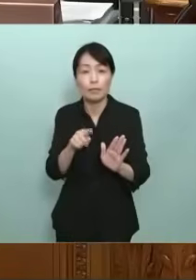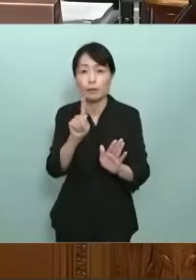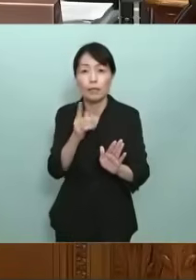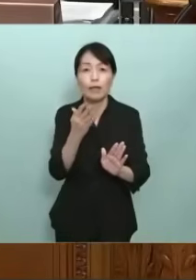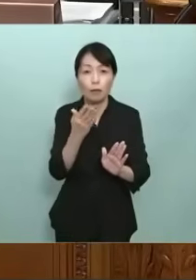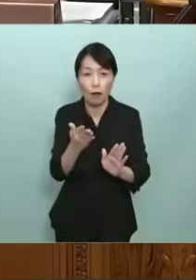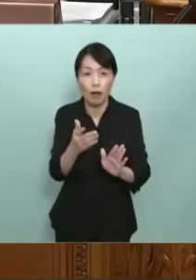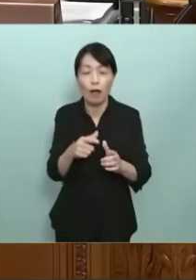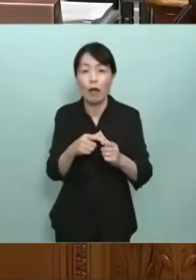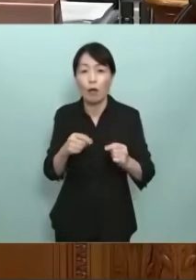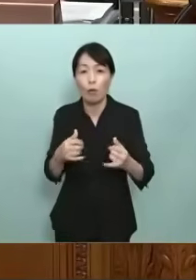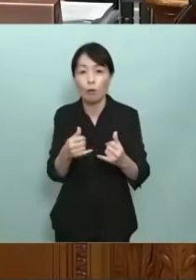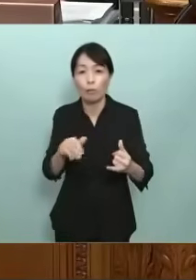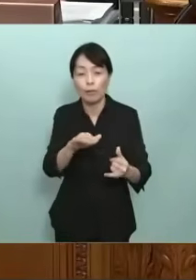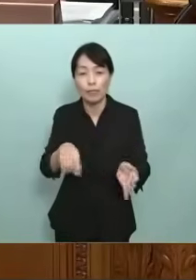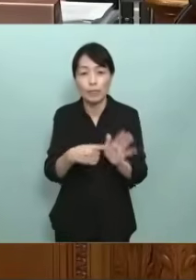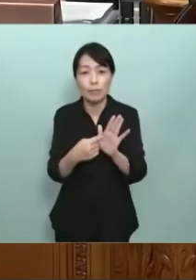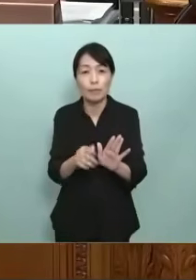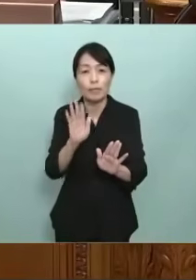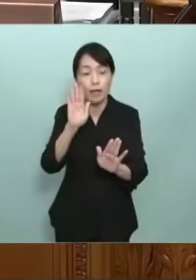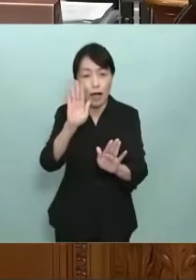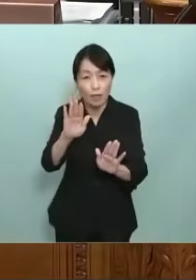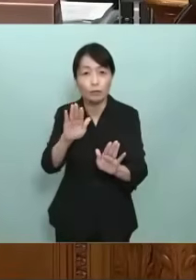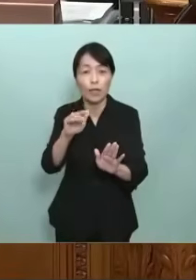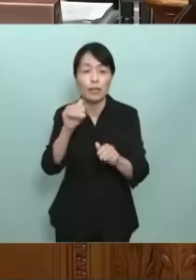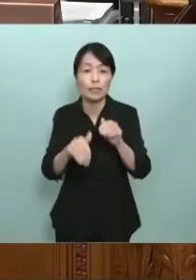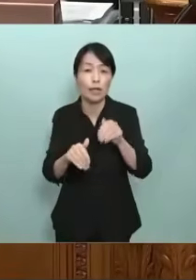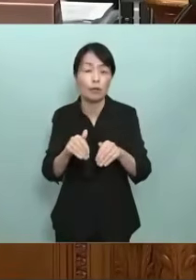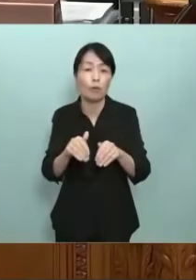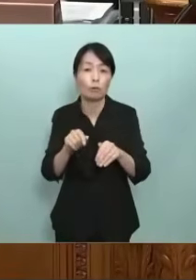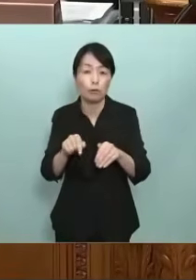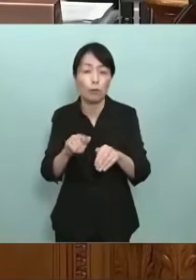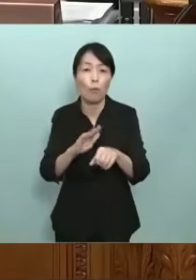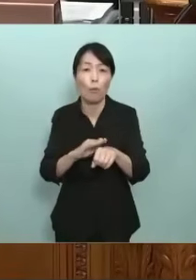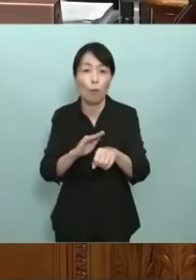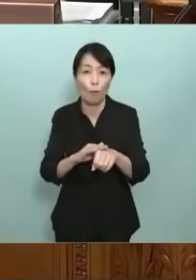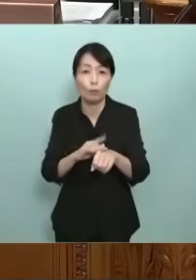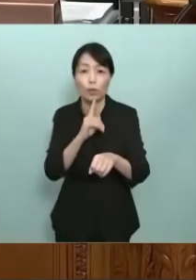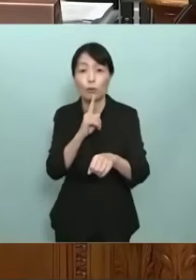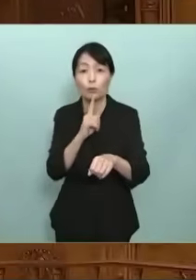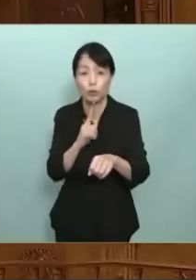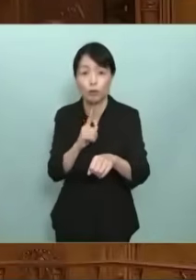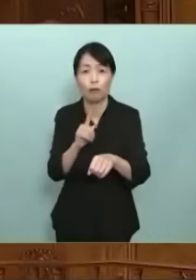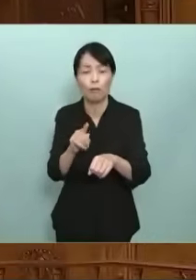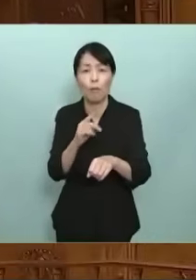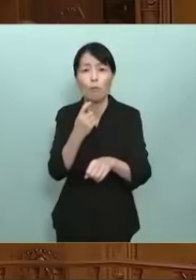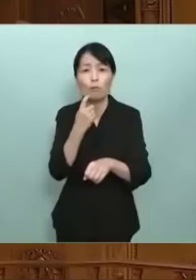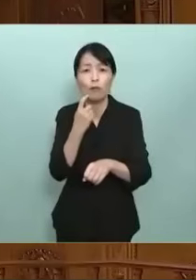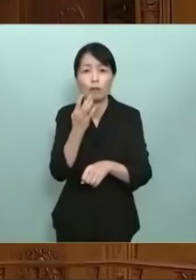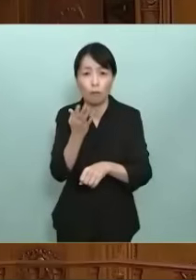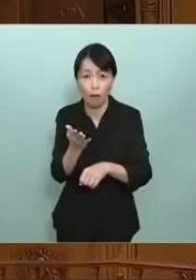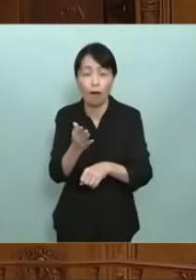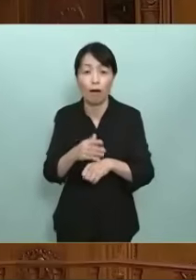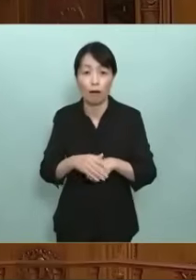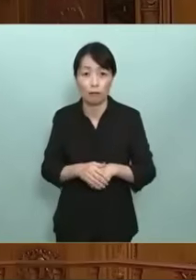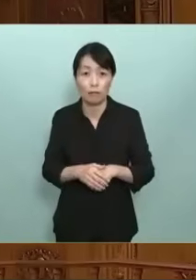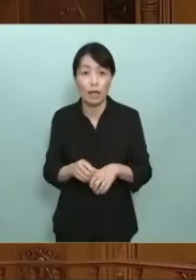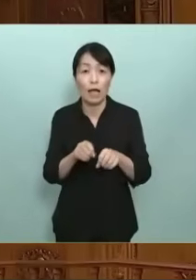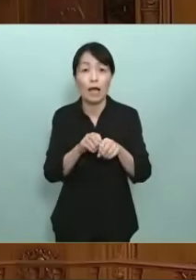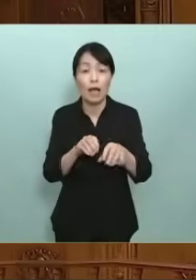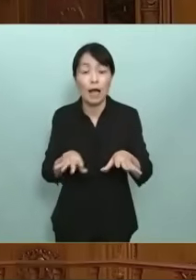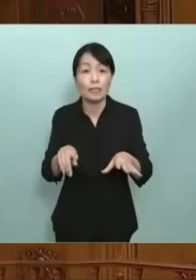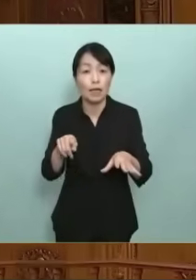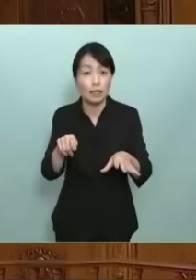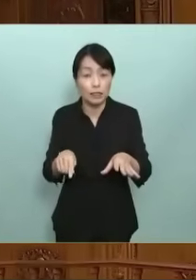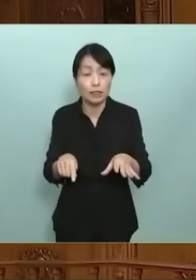真を取るべきだとごごしましたがあれは嘘だったのですか解散についての憲法上の妥当